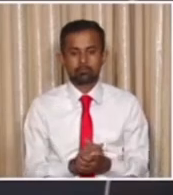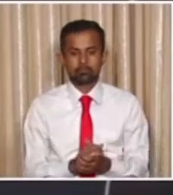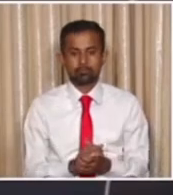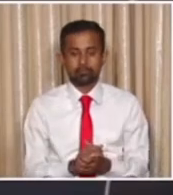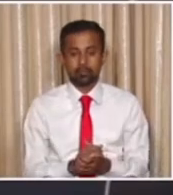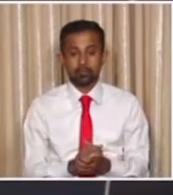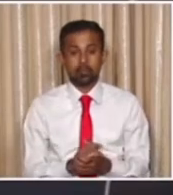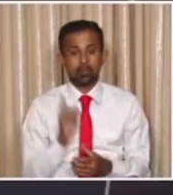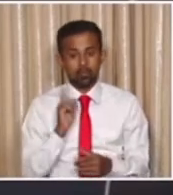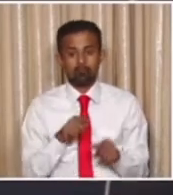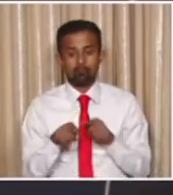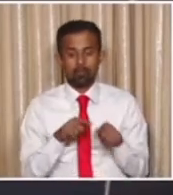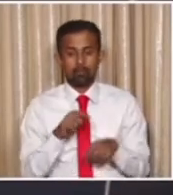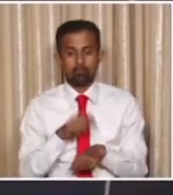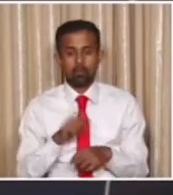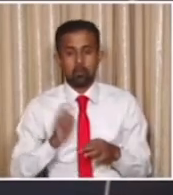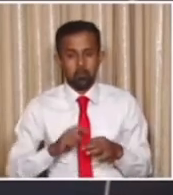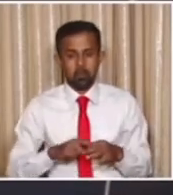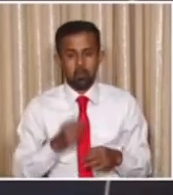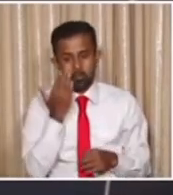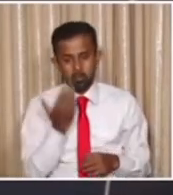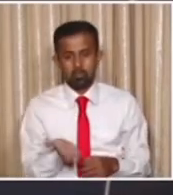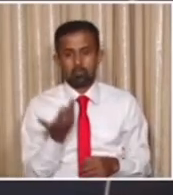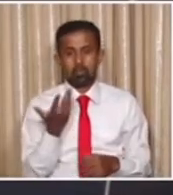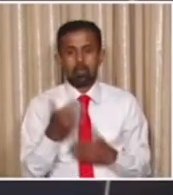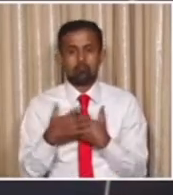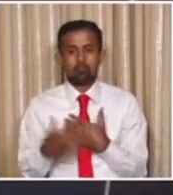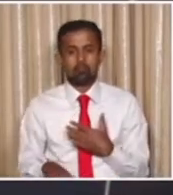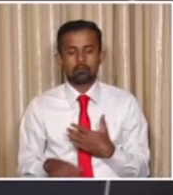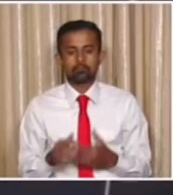හැබැයි එවැනි ඒ කාලේ ප්‍රශ්න වලට මුහුණ දෙන්න සිද්ධ